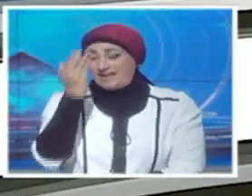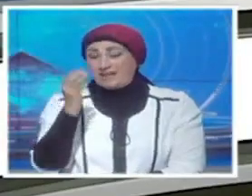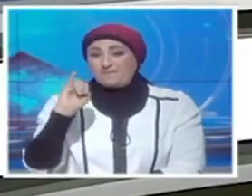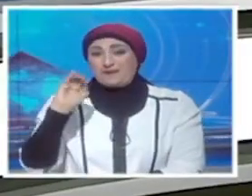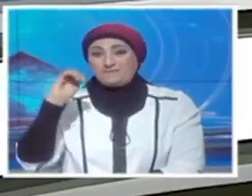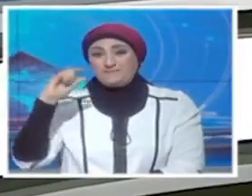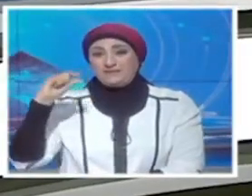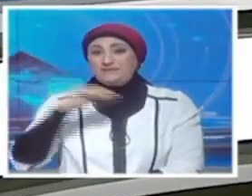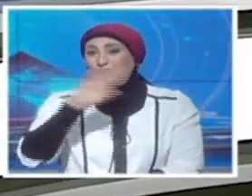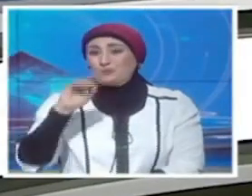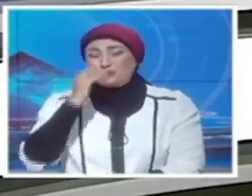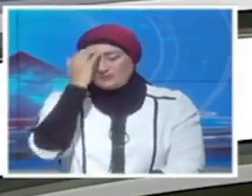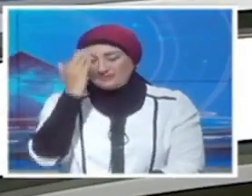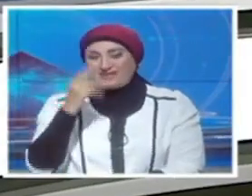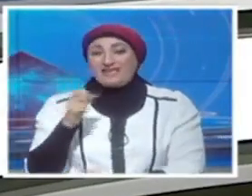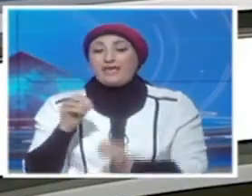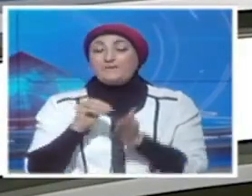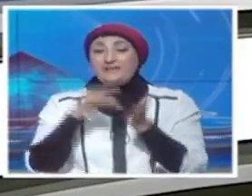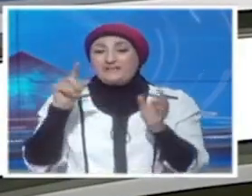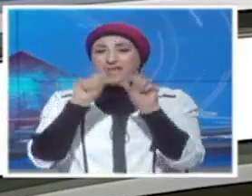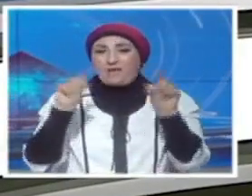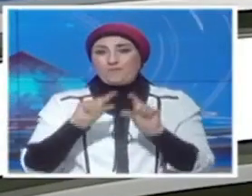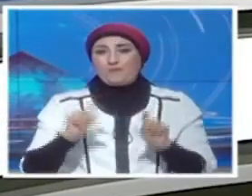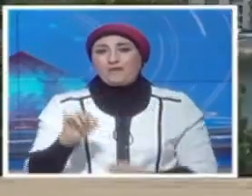تحية لحضراتكم ونستهل النشرة بالعناوين.